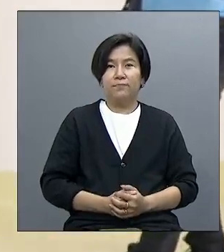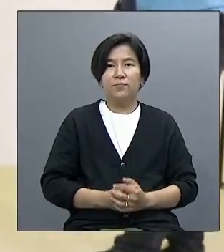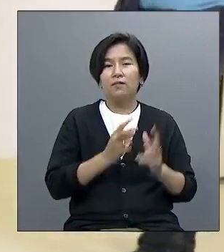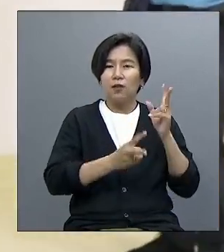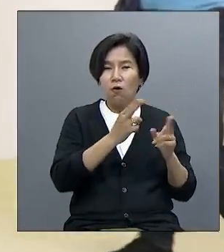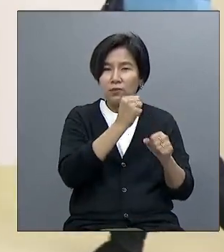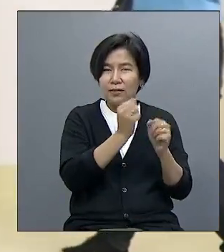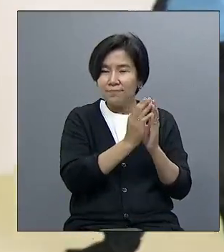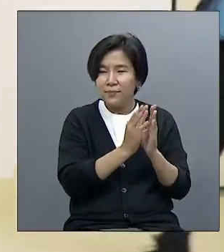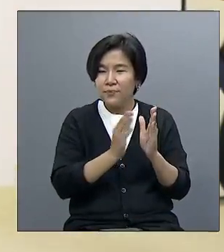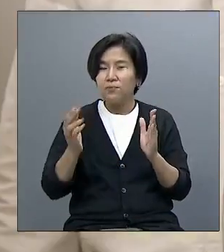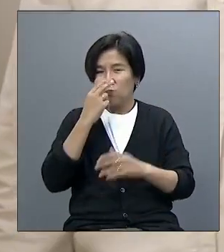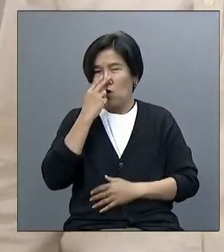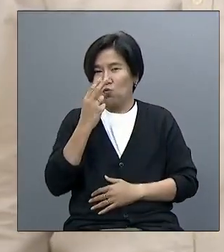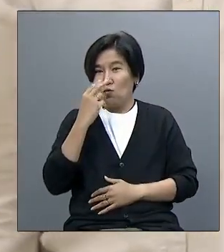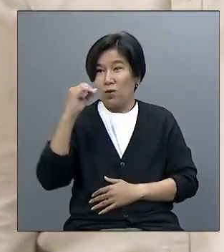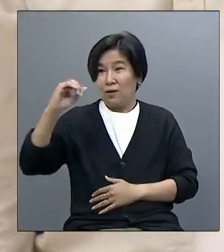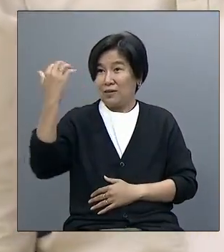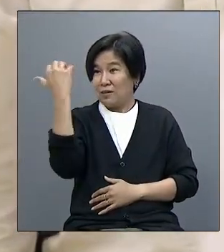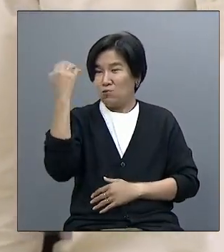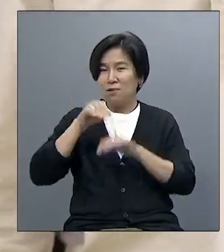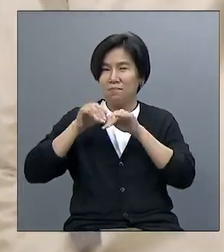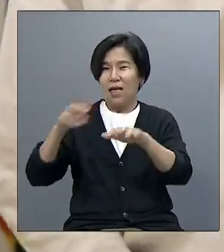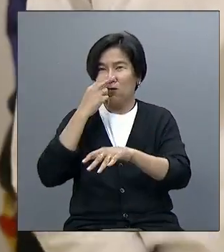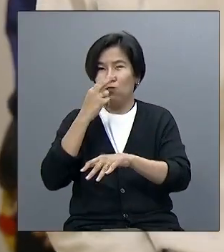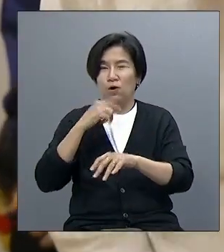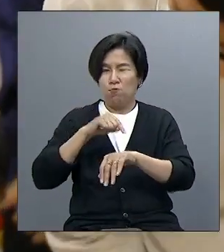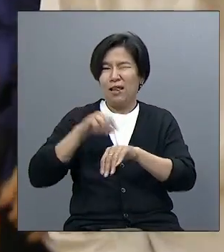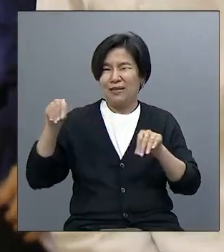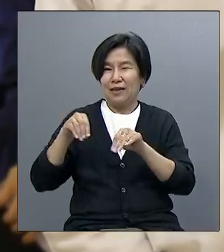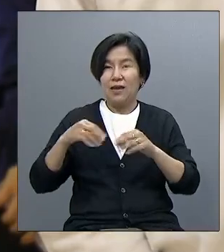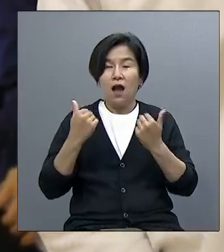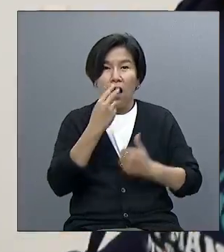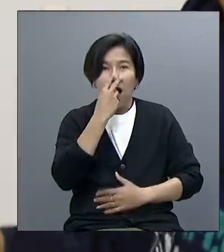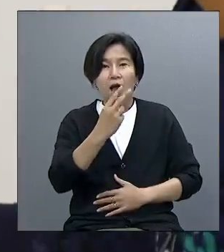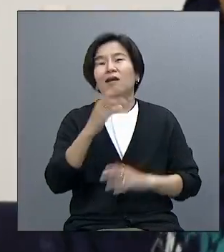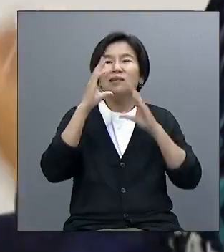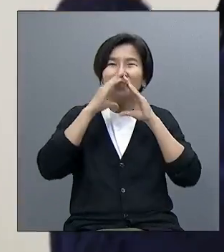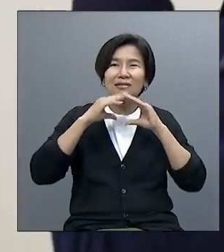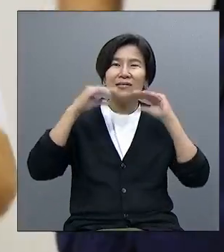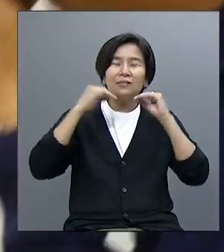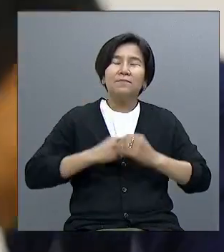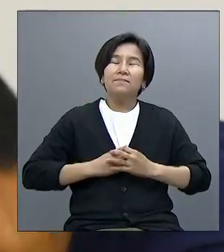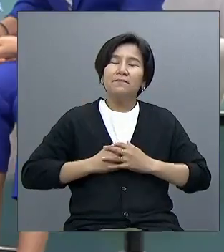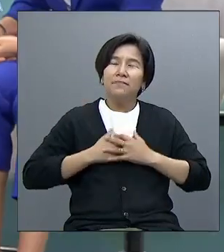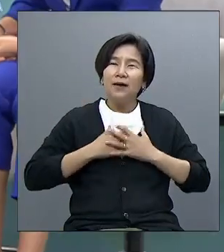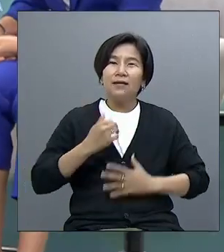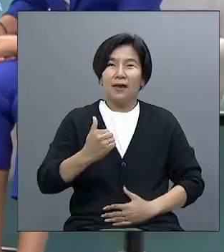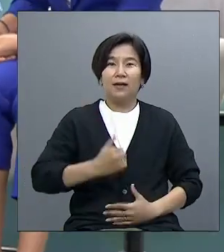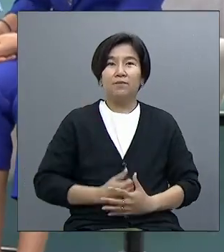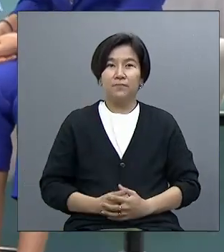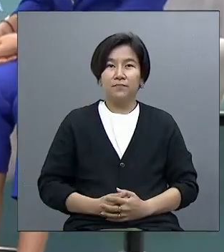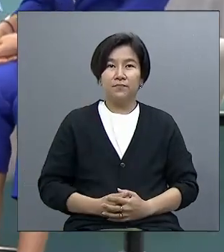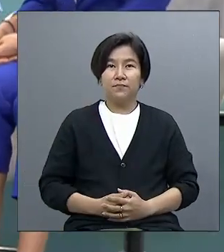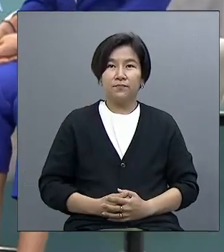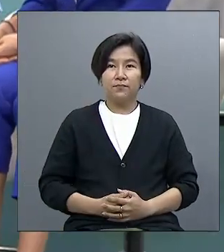ะคะ ค่ะเป็นหนึ่งกิจกรรมที่ก็เราเข้าใจอ่ะใครเห็นก็ชื่นใจนะ ใช่ กับเรื่องความช่วยเหลือดีๆแบบนี้นะคะคุณผู้ชม